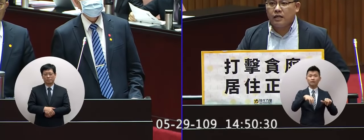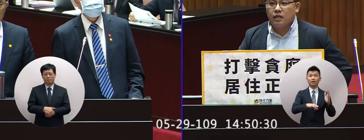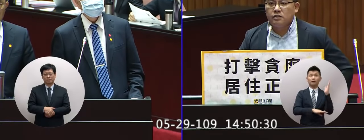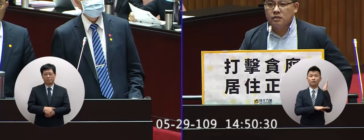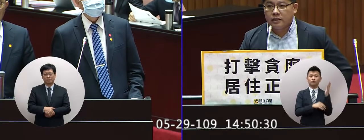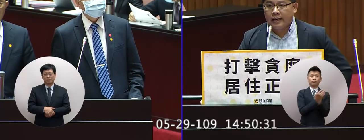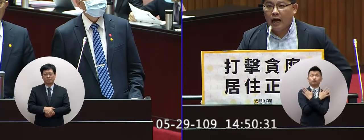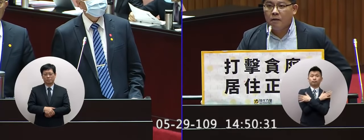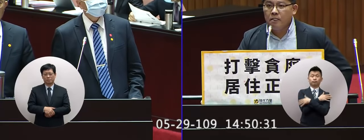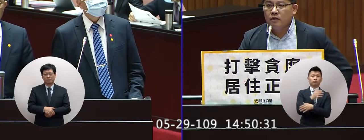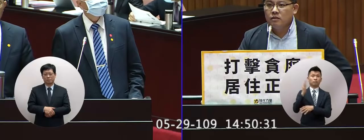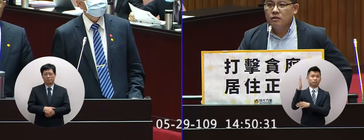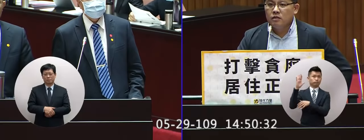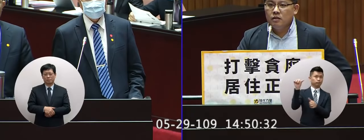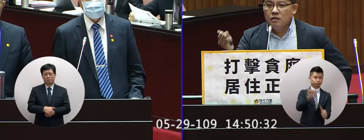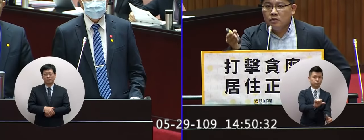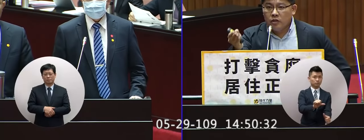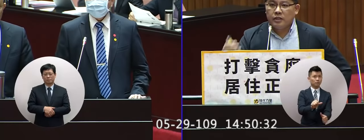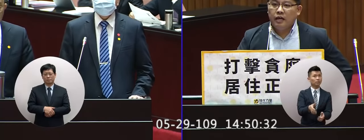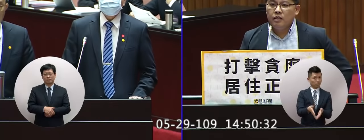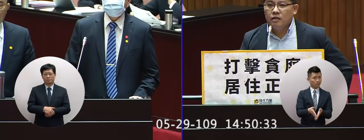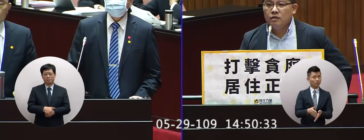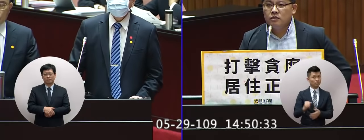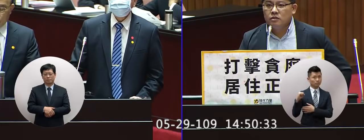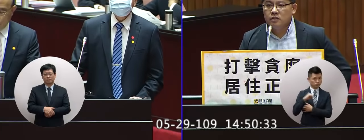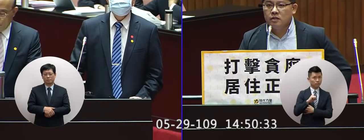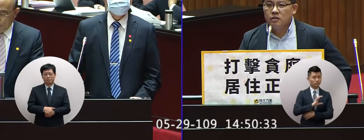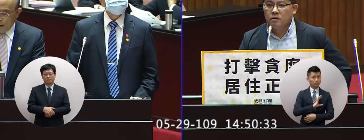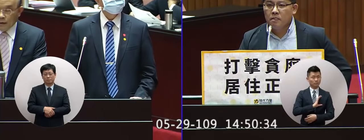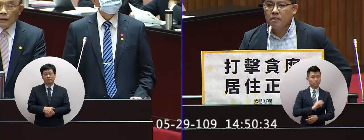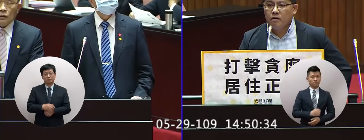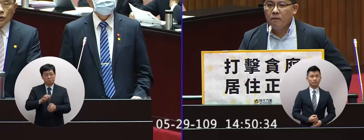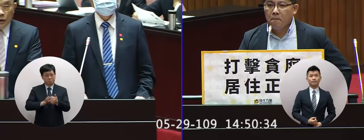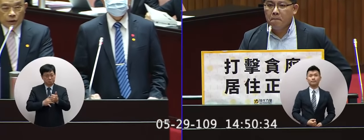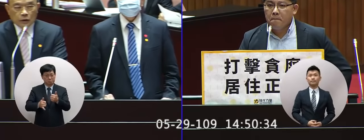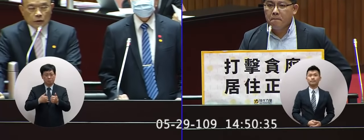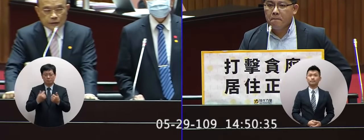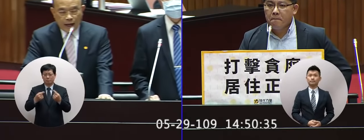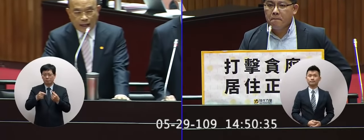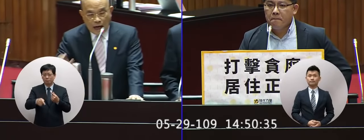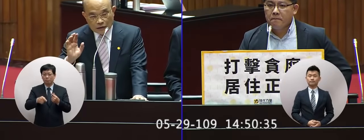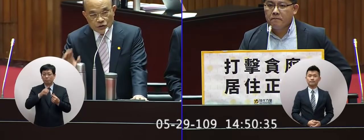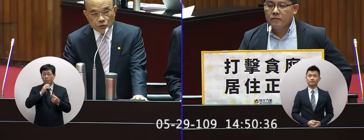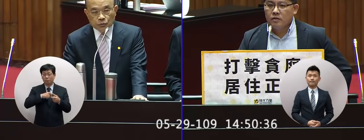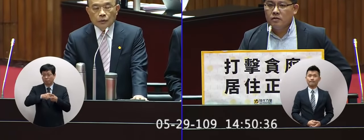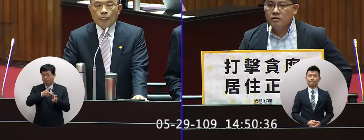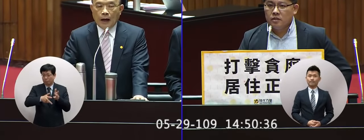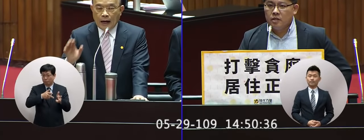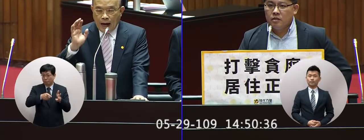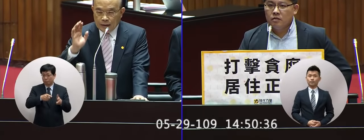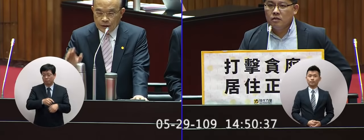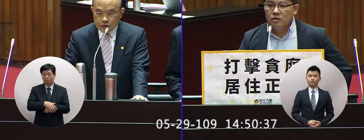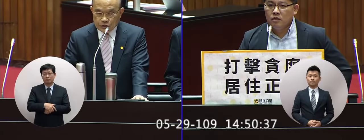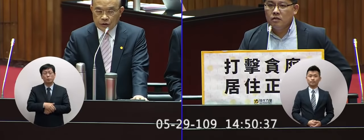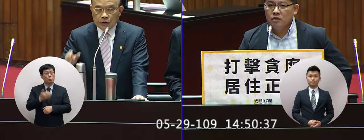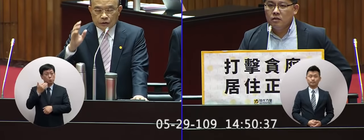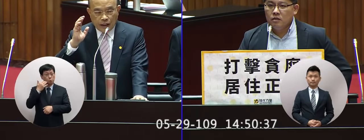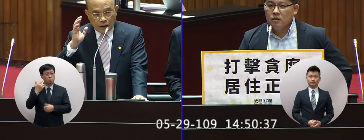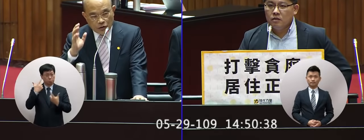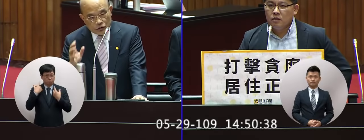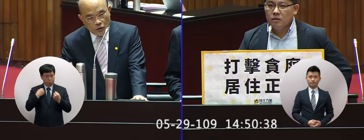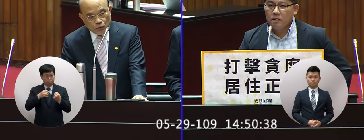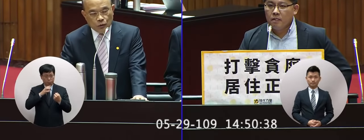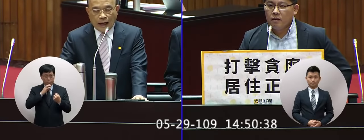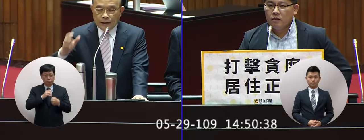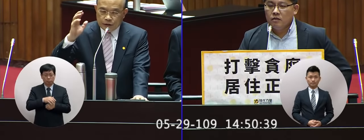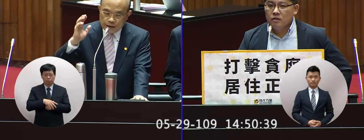应该要强烈的执行啊。院长， 这个委员对于这个工厂啊，那伊是这